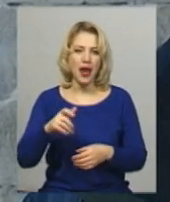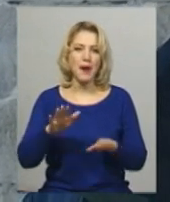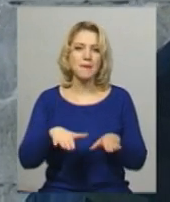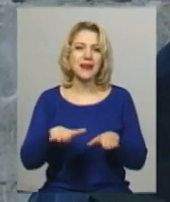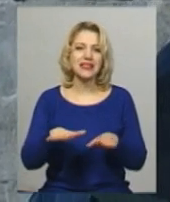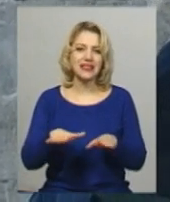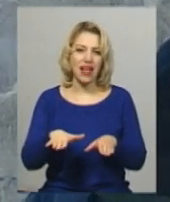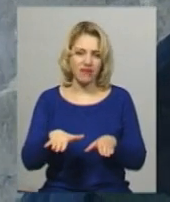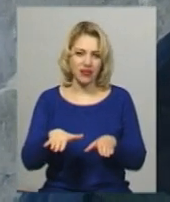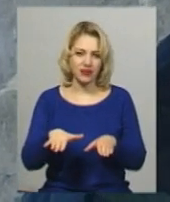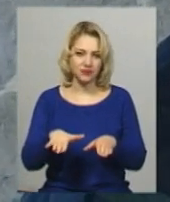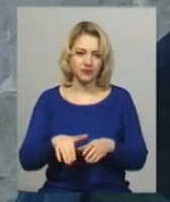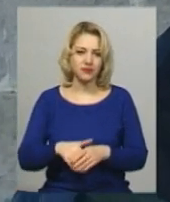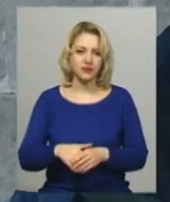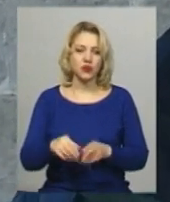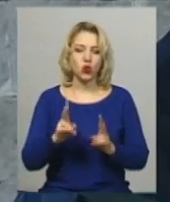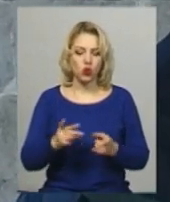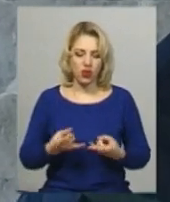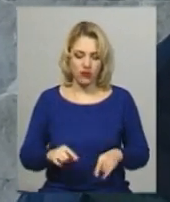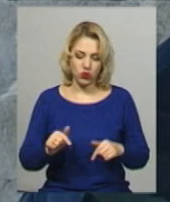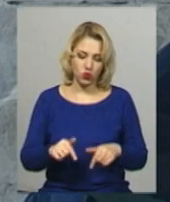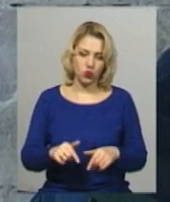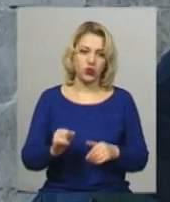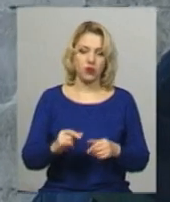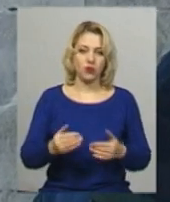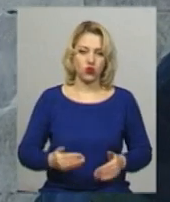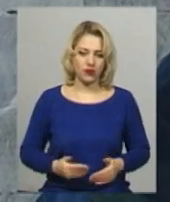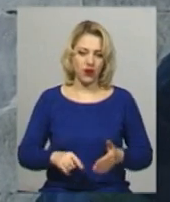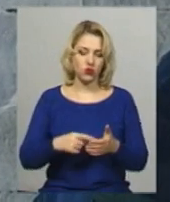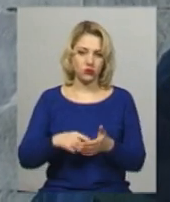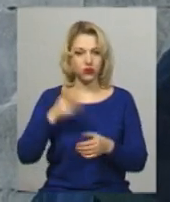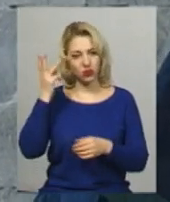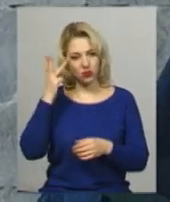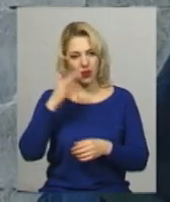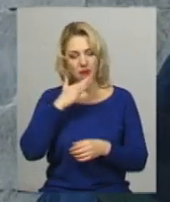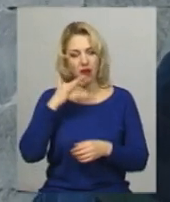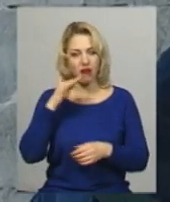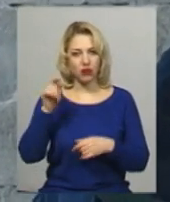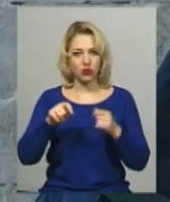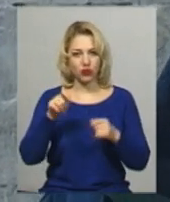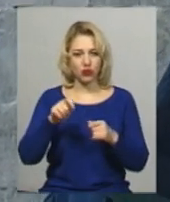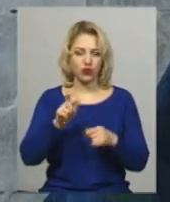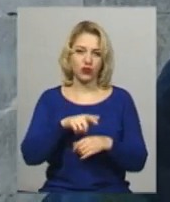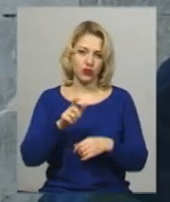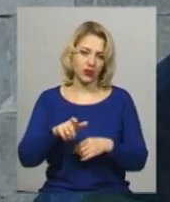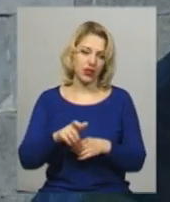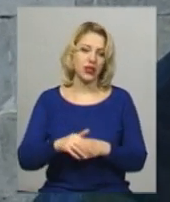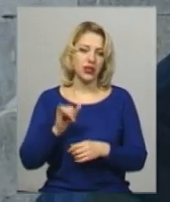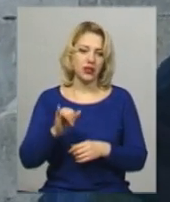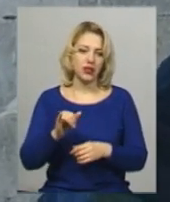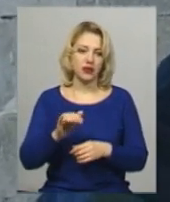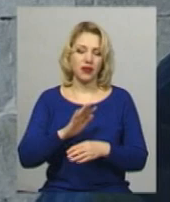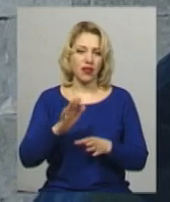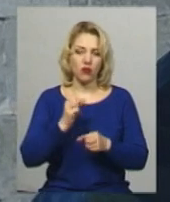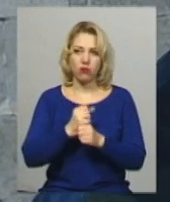які народились тут, а проживають у місті Хмельницькому досить багато людей відгукнулося. Навіть ми не робили